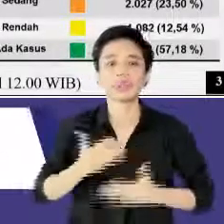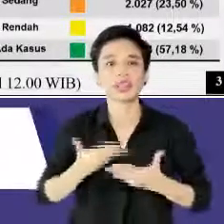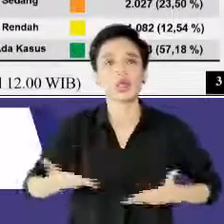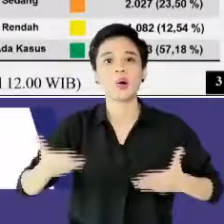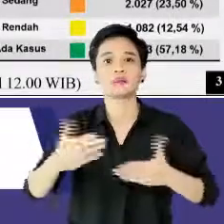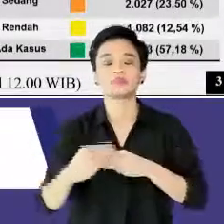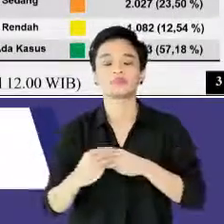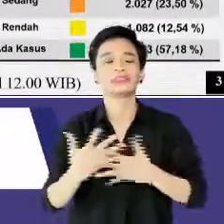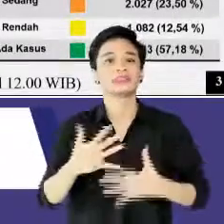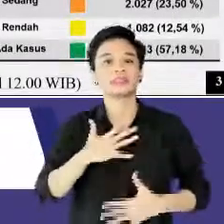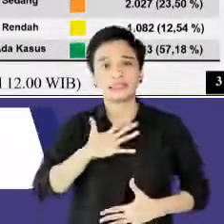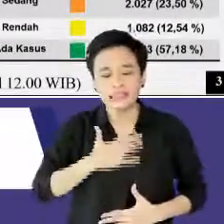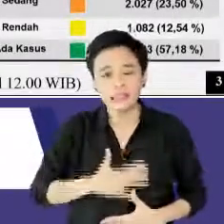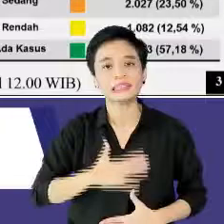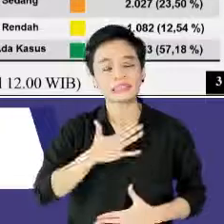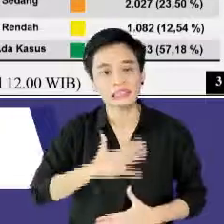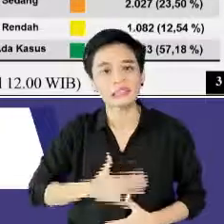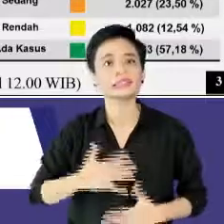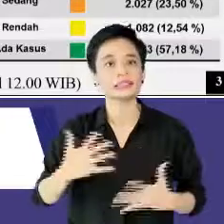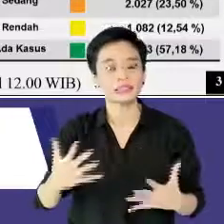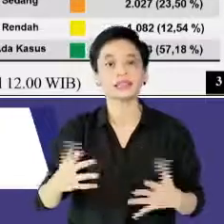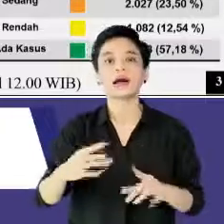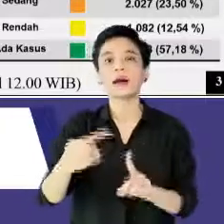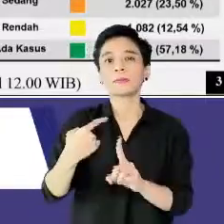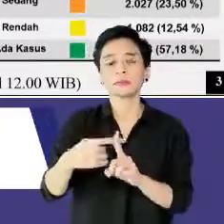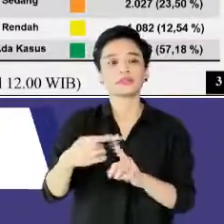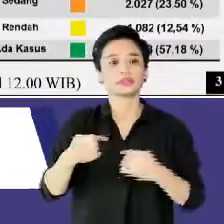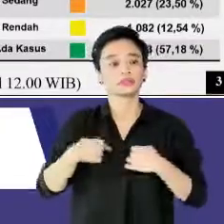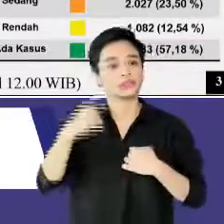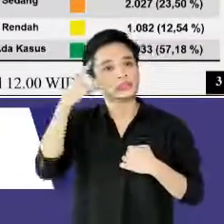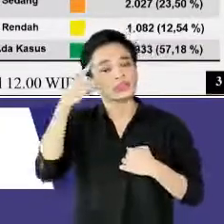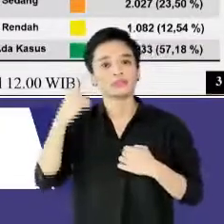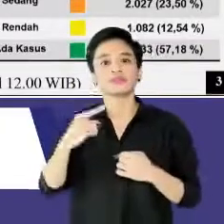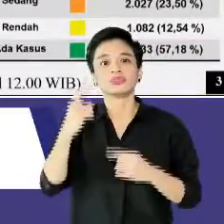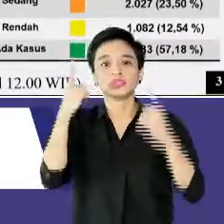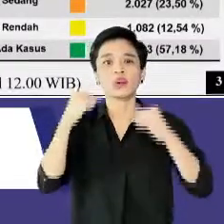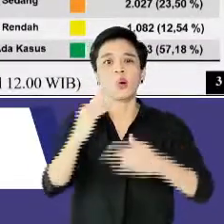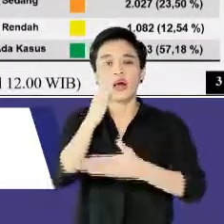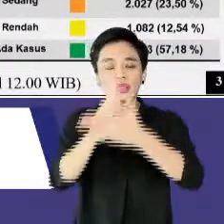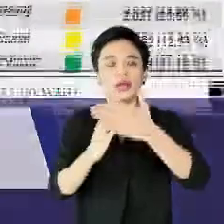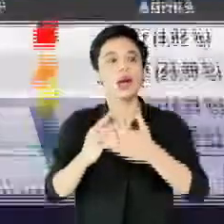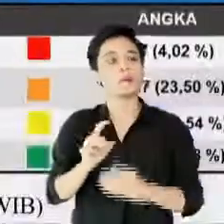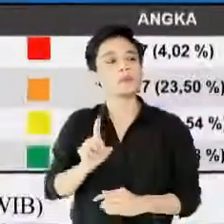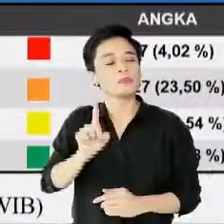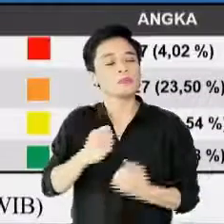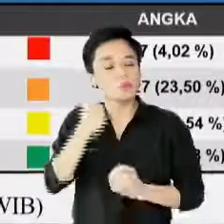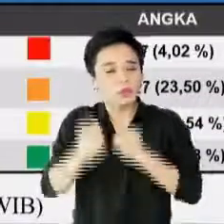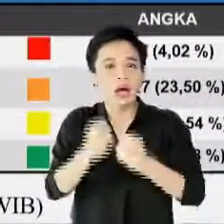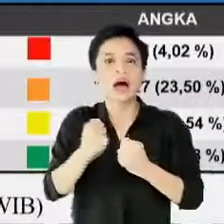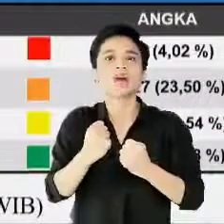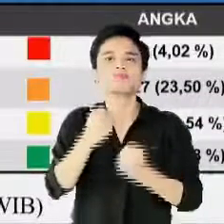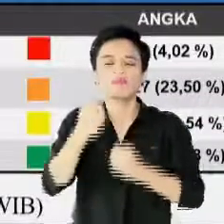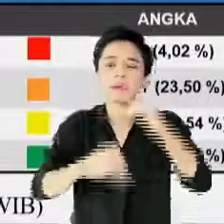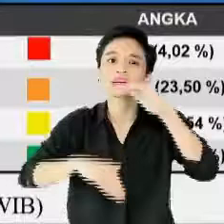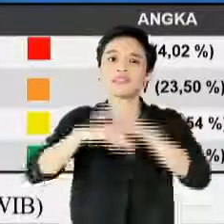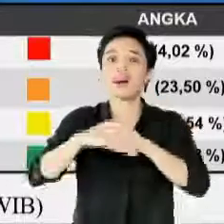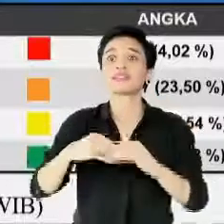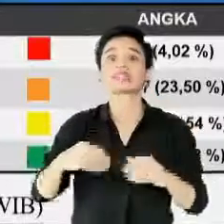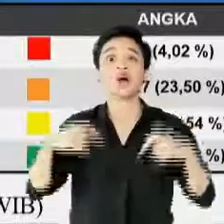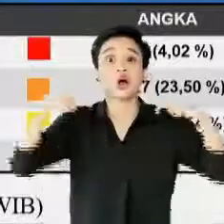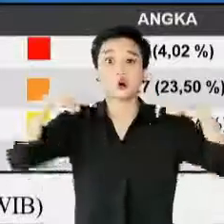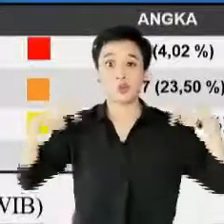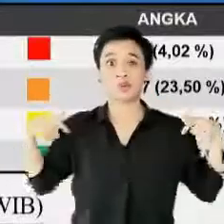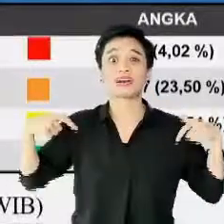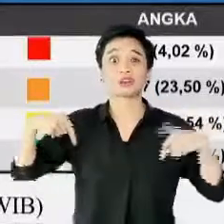dan sekaligus di menjadi daya ungkit kita tuh bergerak meski maksimal Gubernur sudah bergerak terus sejak Minggu